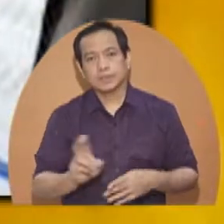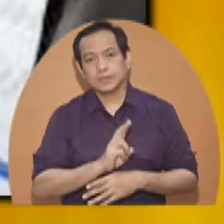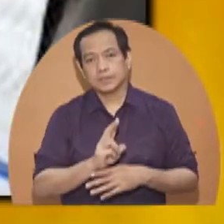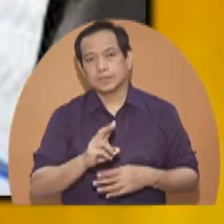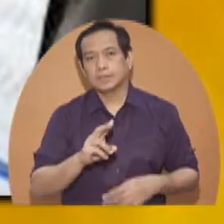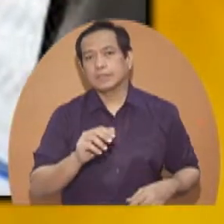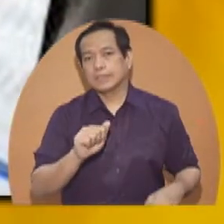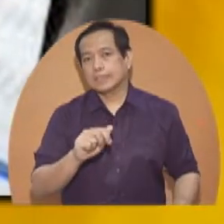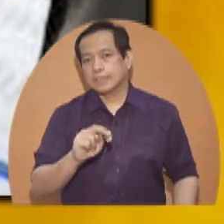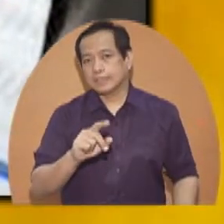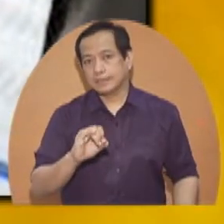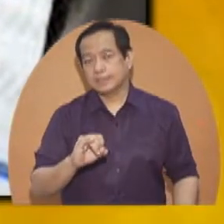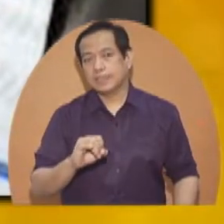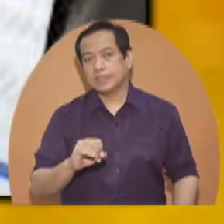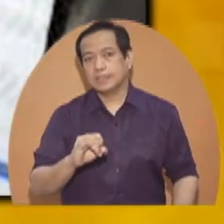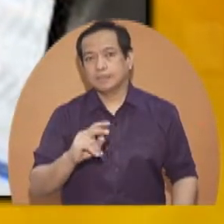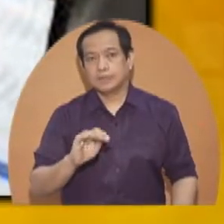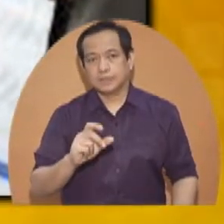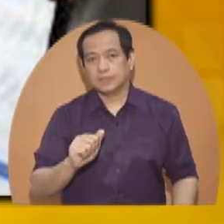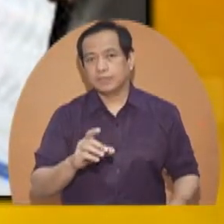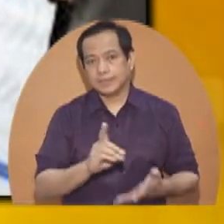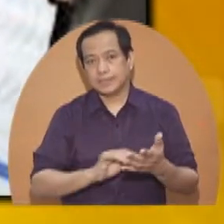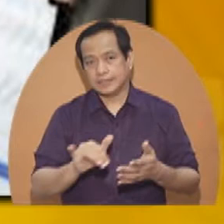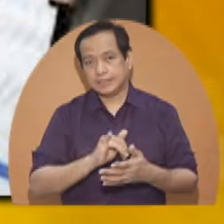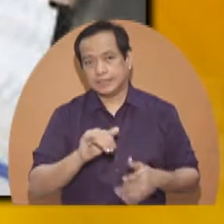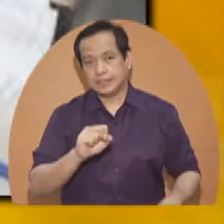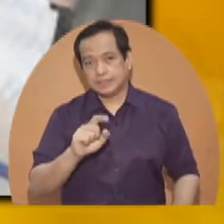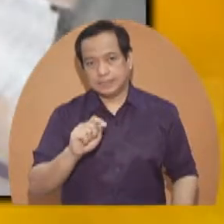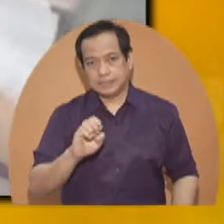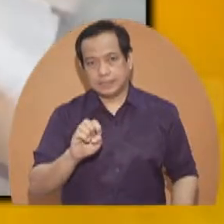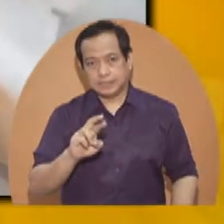Paggamit ng anti-inflammatory drugs katulad ng mga steroids.